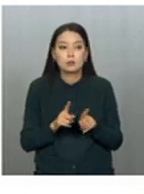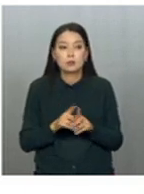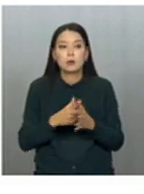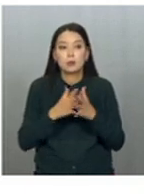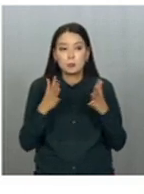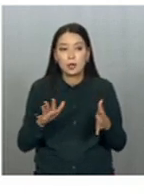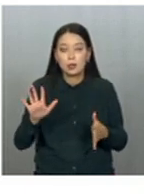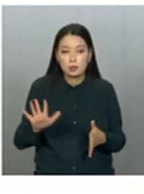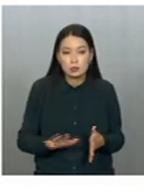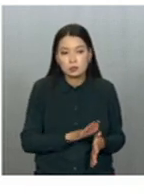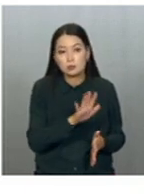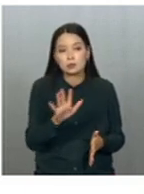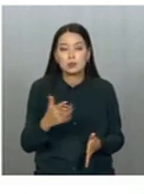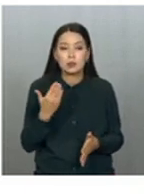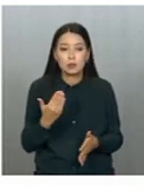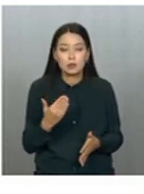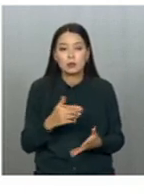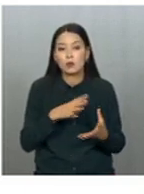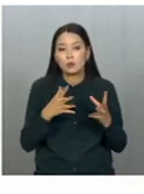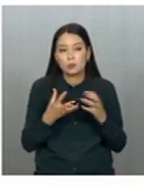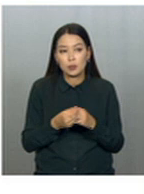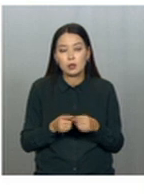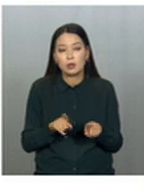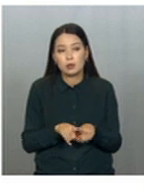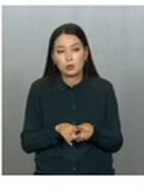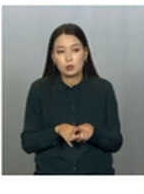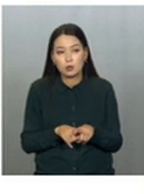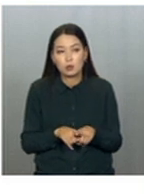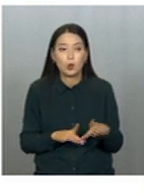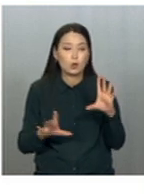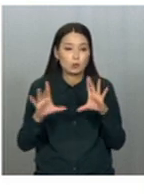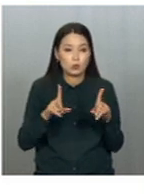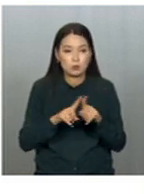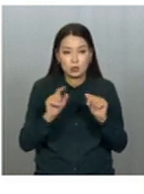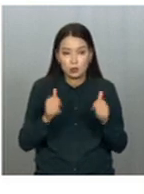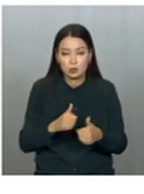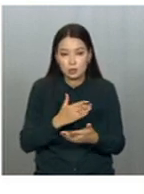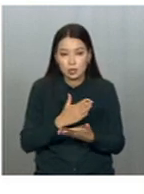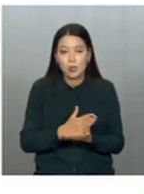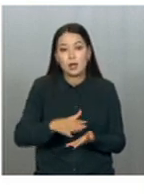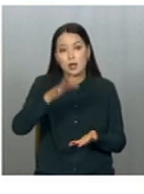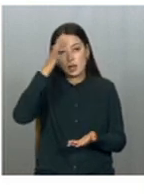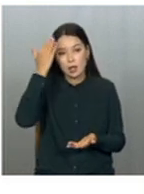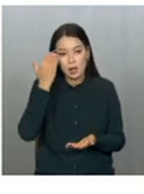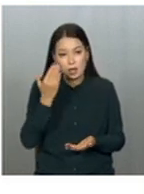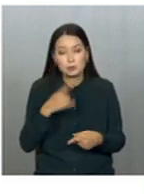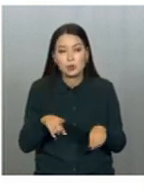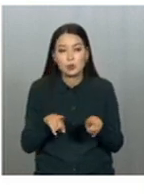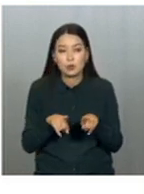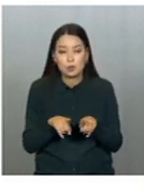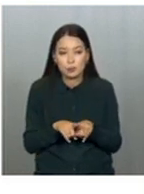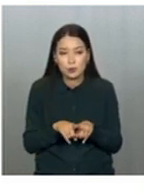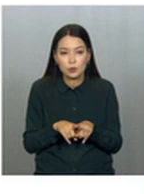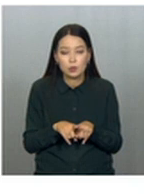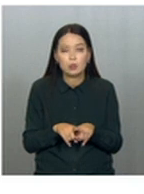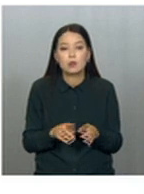бойындағы сағат тілінің айналу бағытына қарсы бір сағат сайын жазылған. Аспан экваторы еңістігі